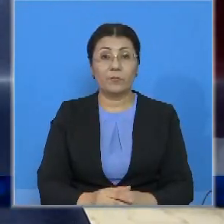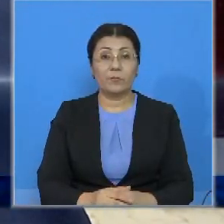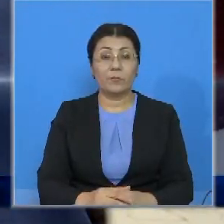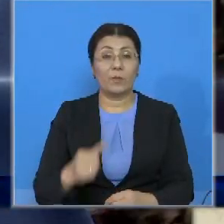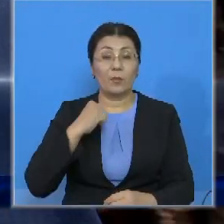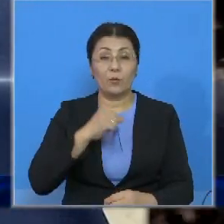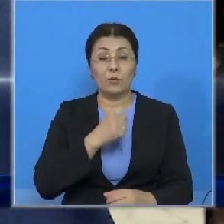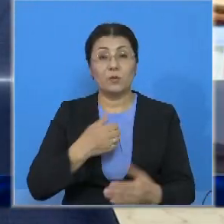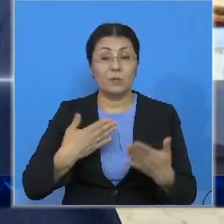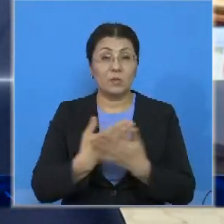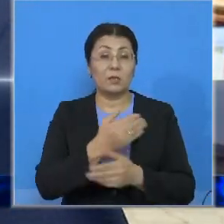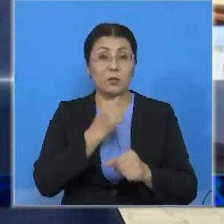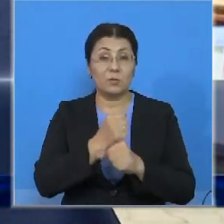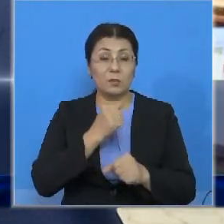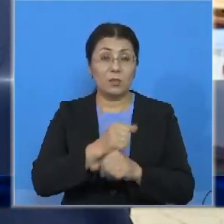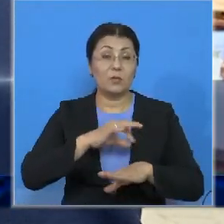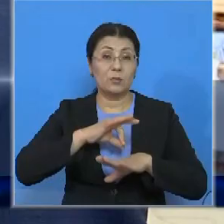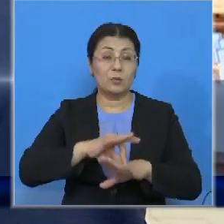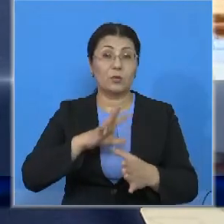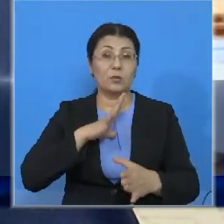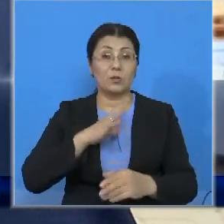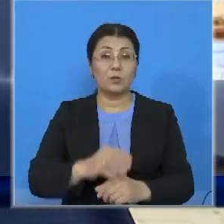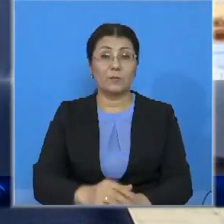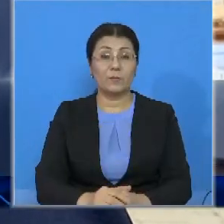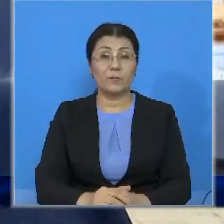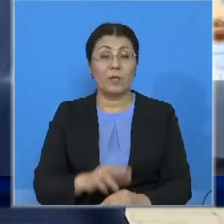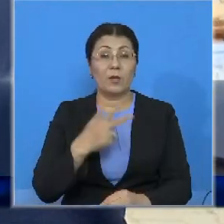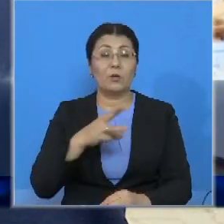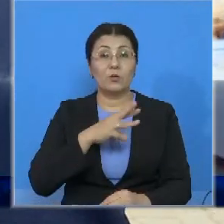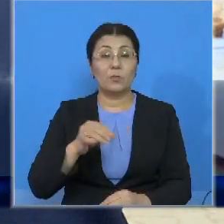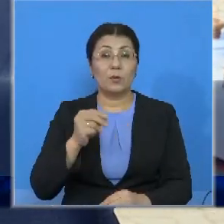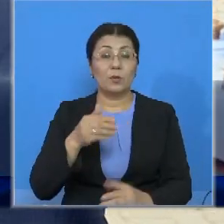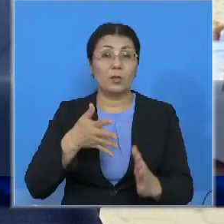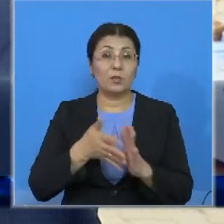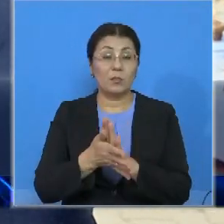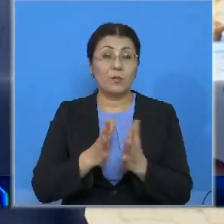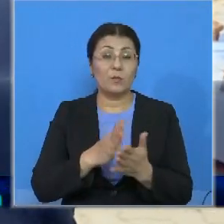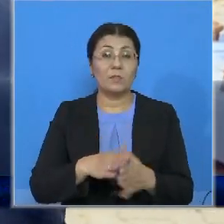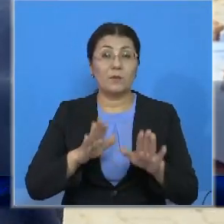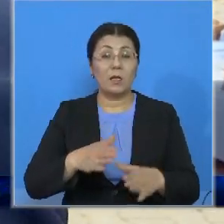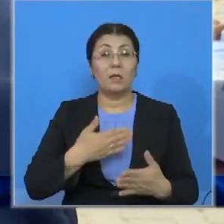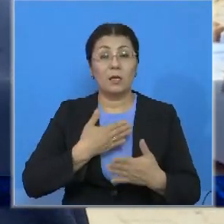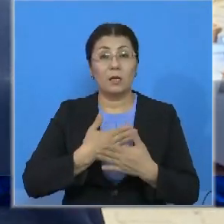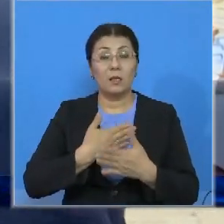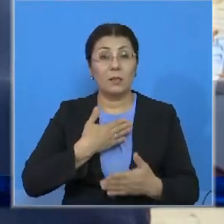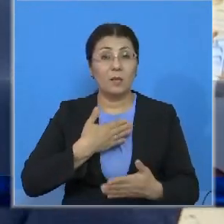қызыл құсалып, Аслан Есболаевич облыс әкімі 3 миллион бюджеттен берді. Қалған демеушілер